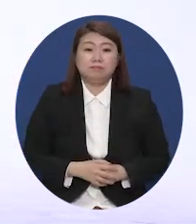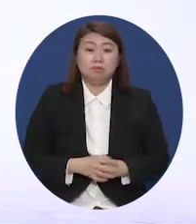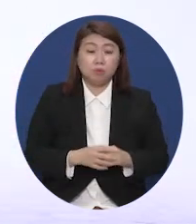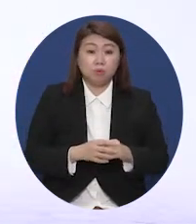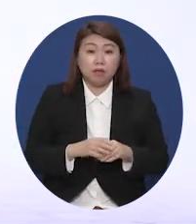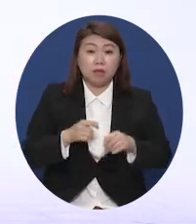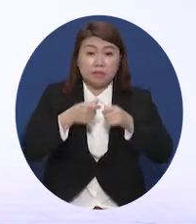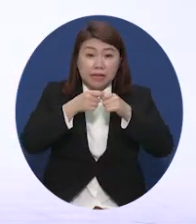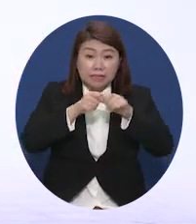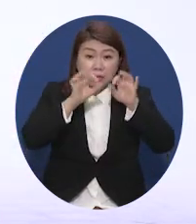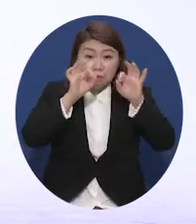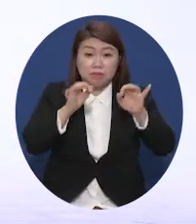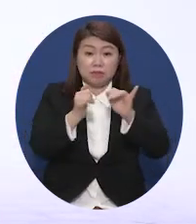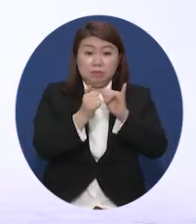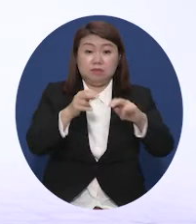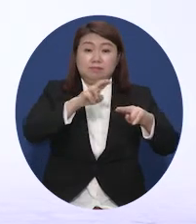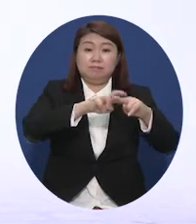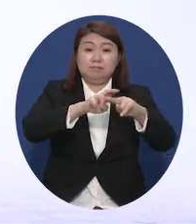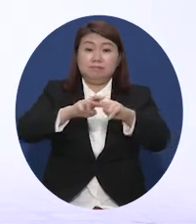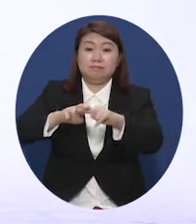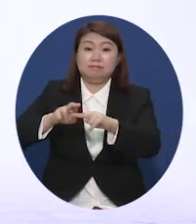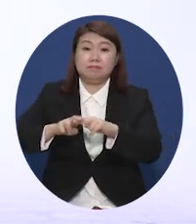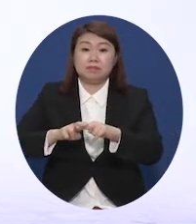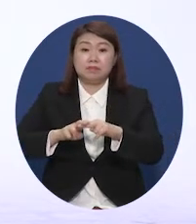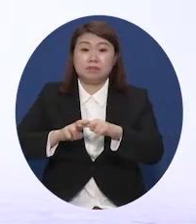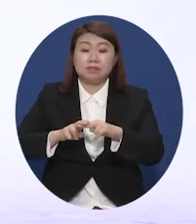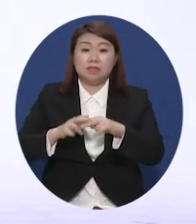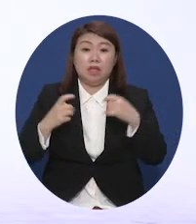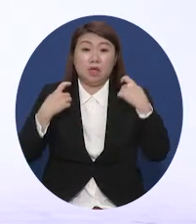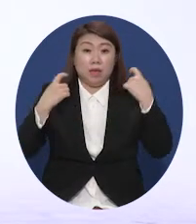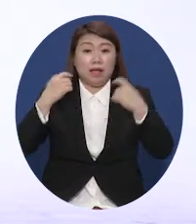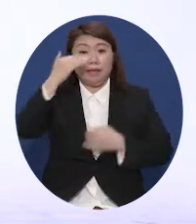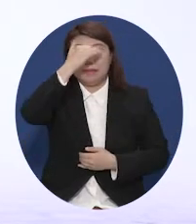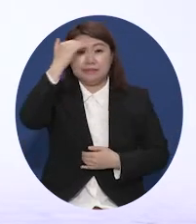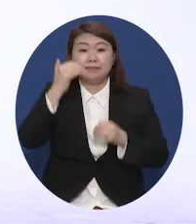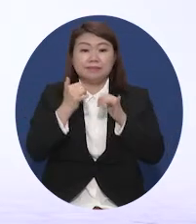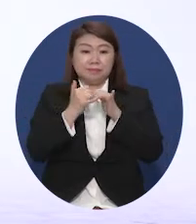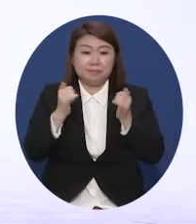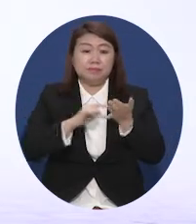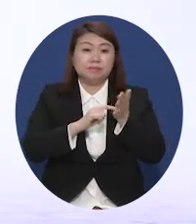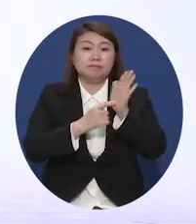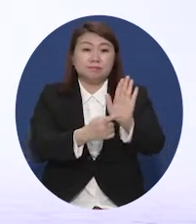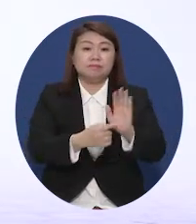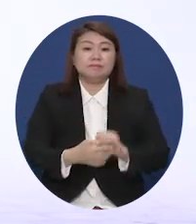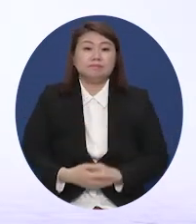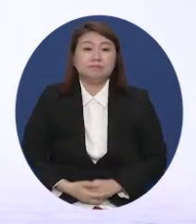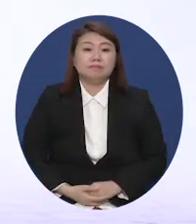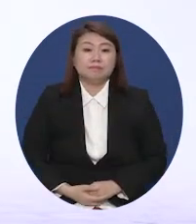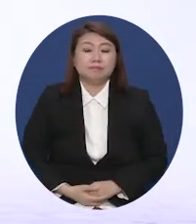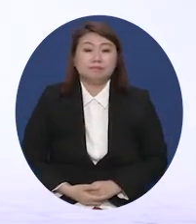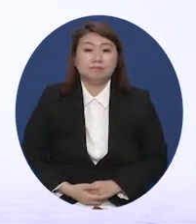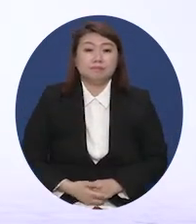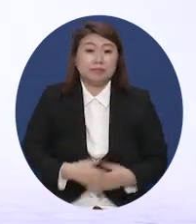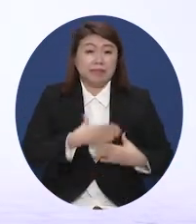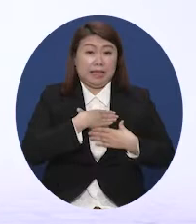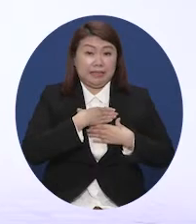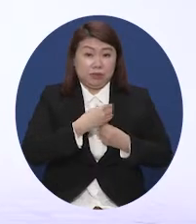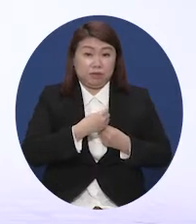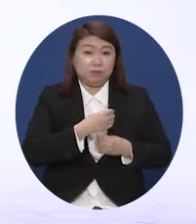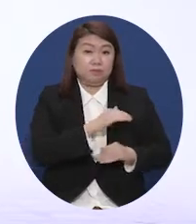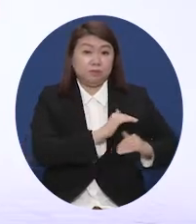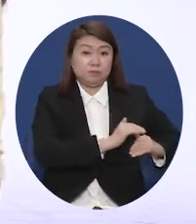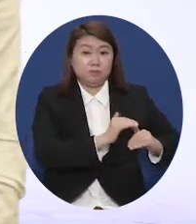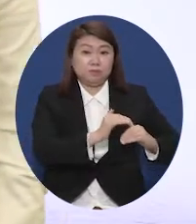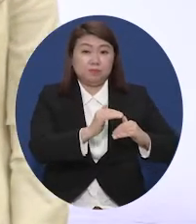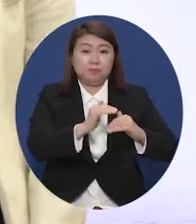사람들이 앉아 있는 것을 볼 수 있어요 관광객들에게도 개방이 되어 있습니다 이 피라미드 뒤쪽으로 안전하게